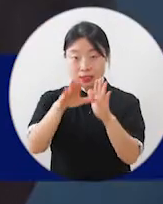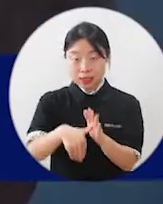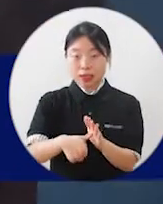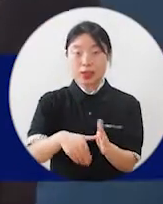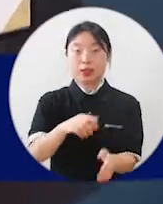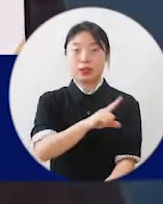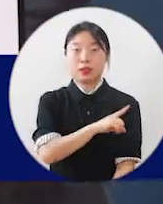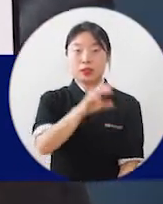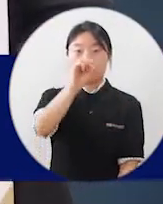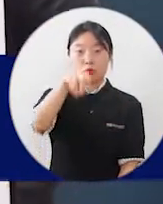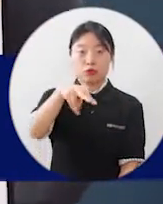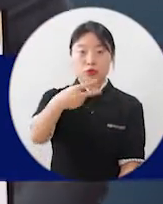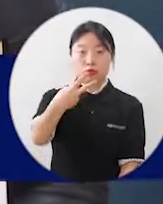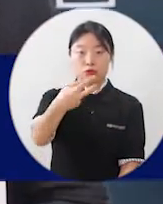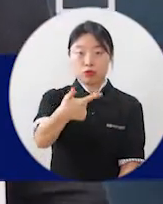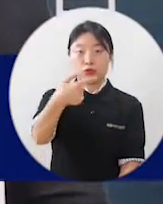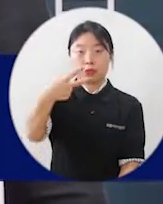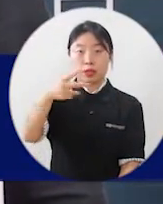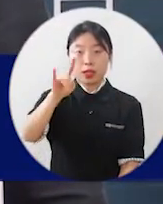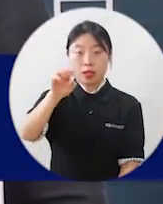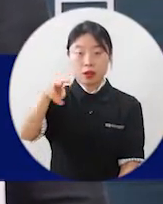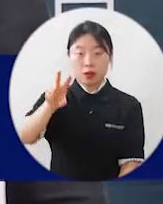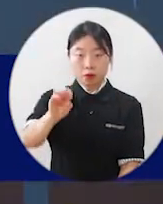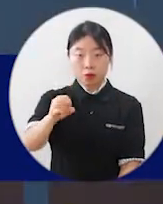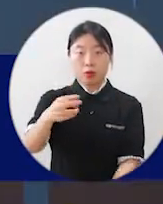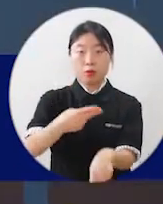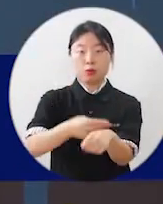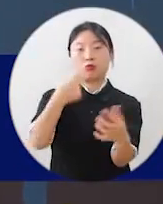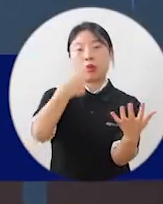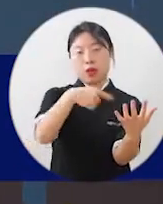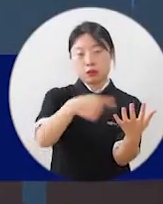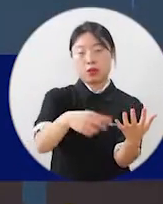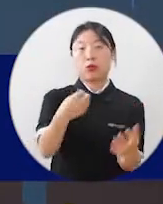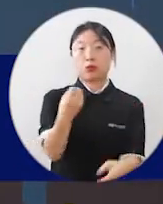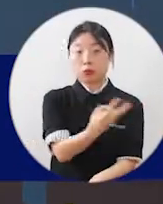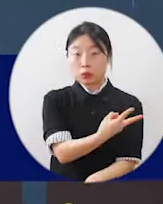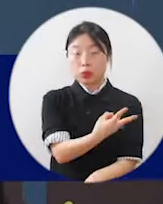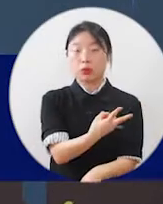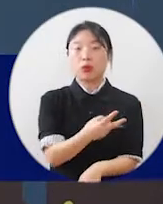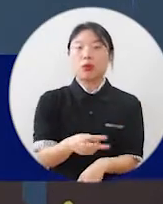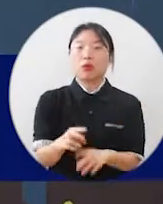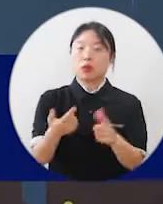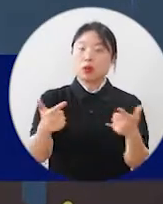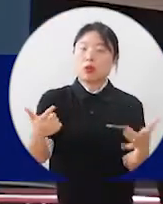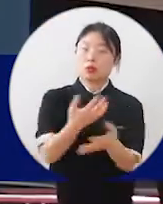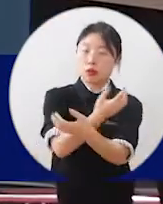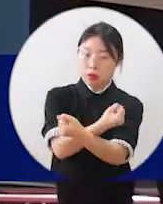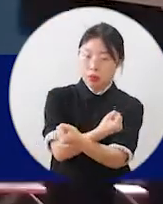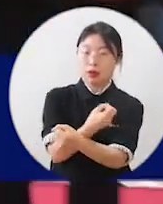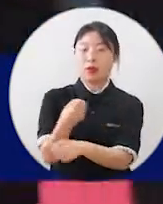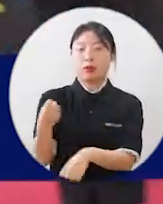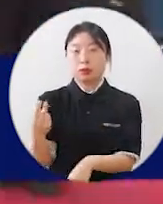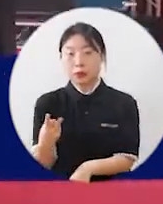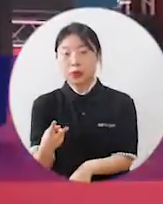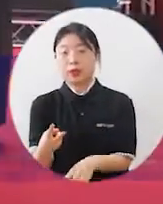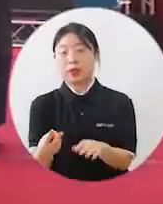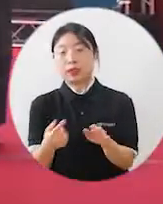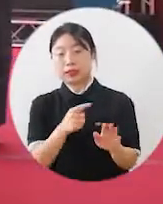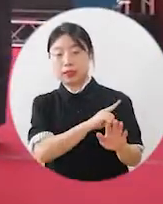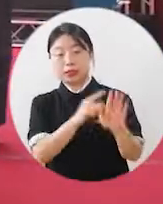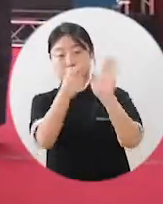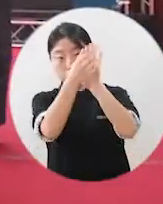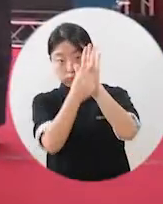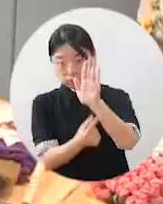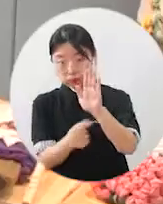주제로 윤대영 교수의 특강이 진행됐으며 2부에서는 신규 거점기관 협약 및 현판 수여식이